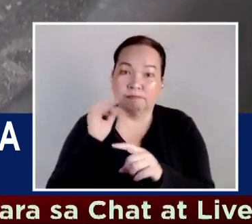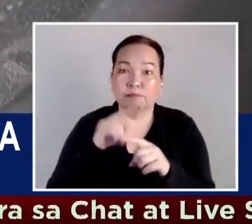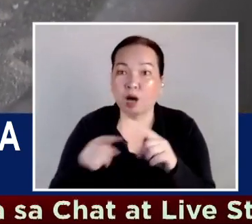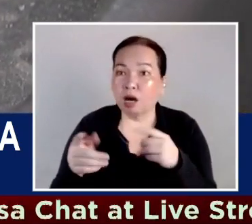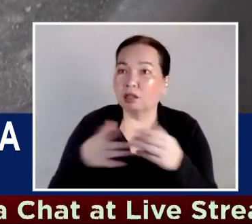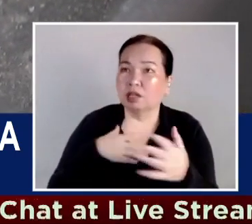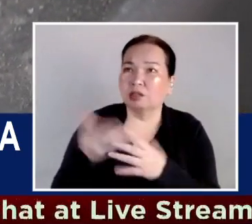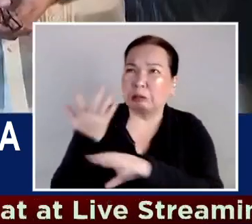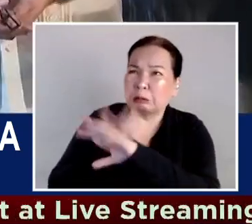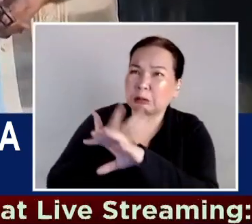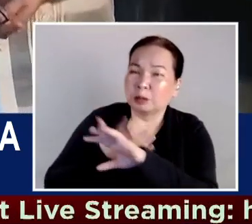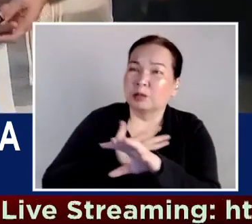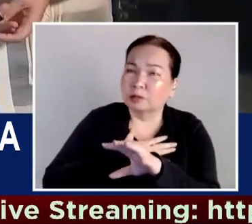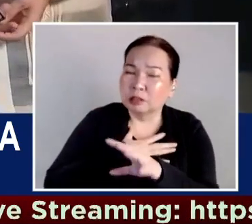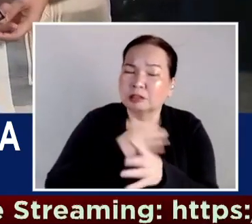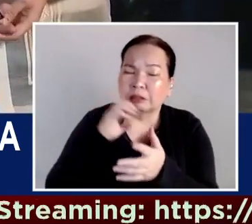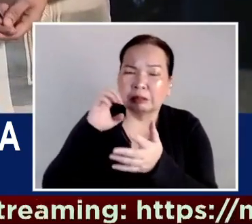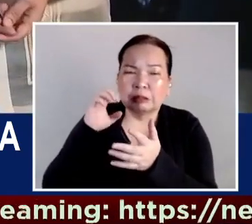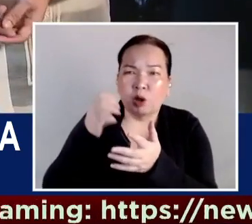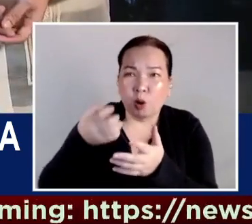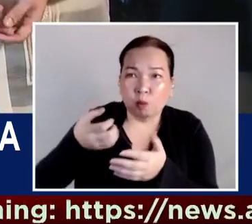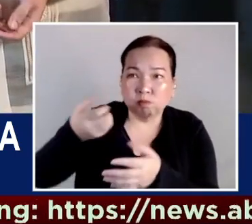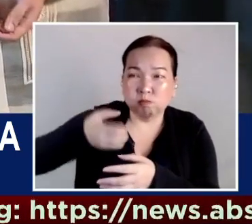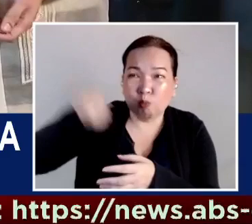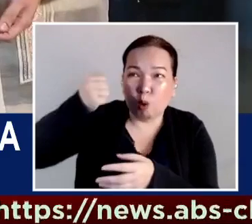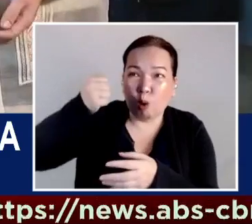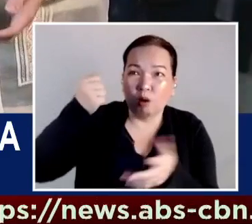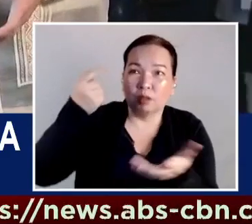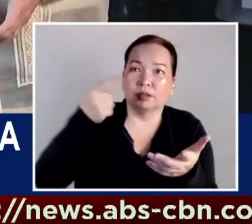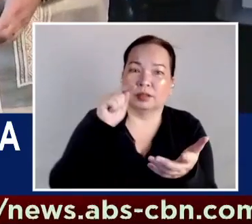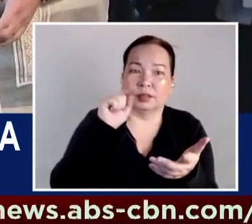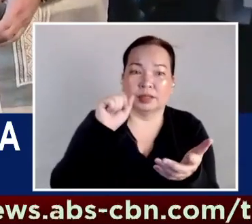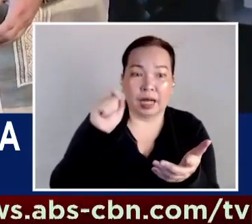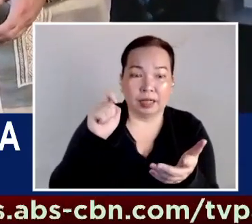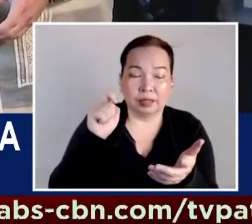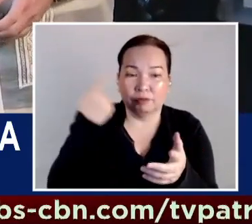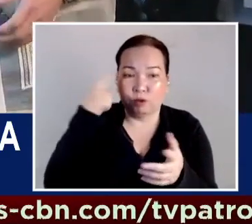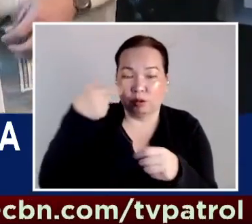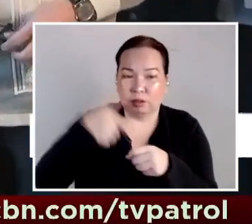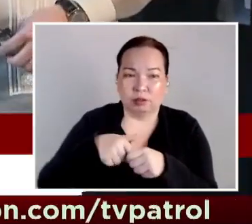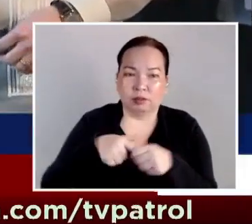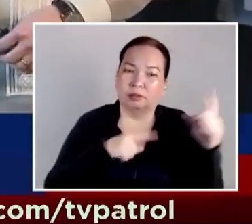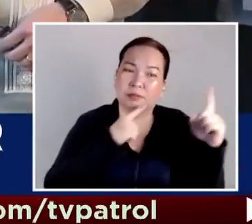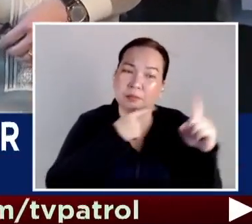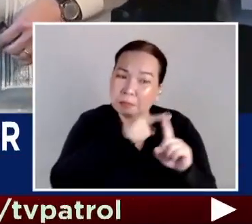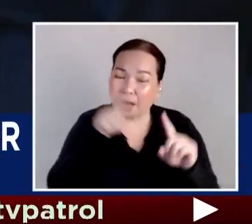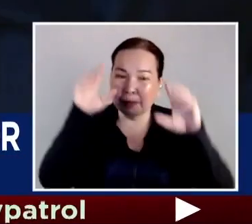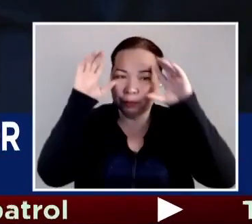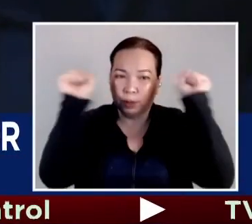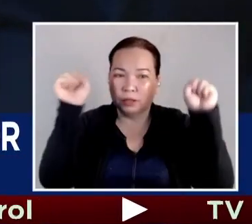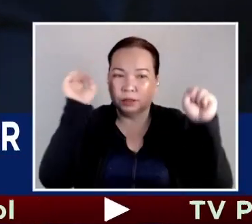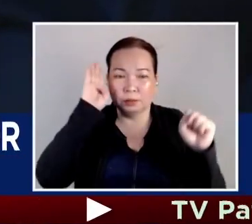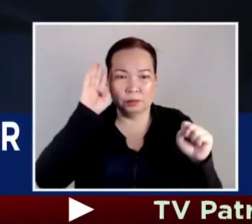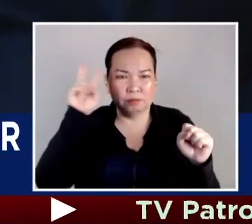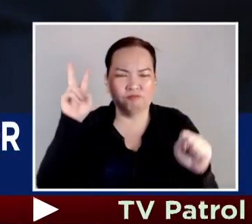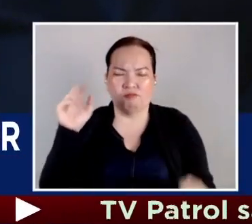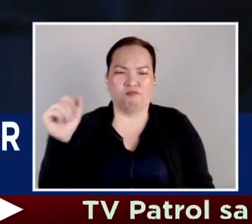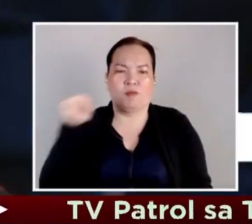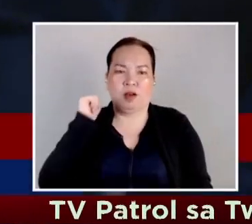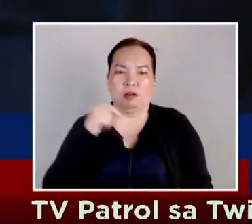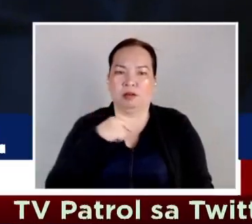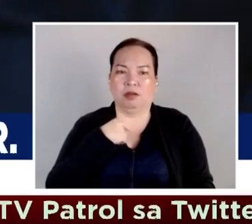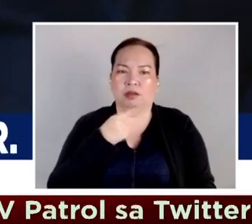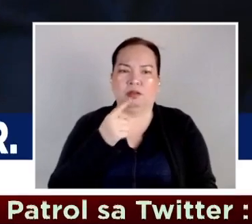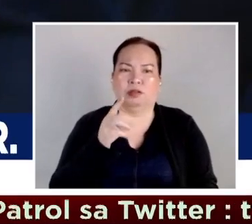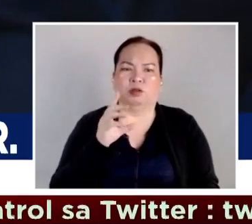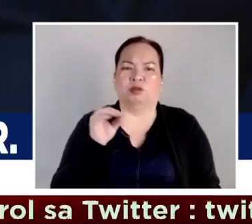ang excise tax sa fuel, mismo si incoming President Ferdinand Marcos Jr. hindi sang-ayon dito. I prefer to handle the problem